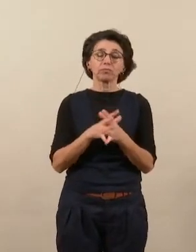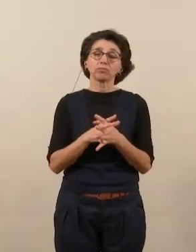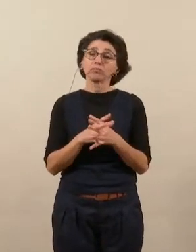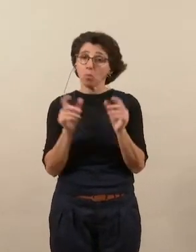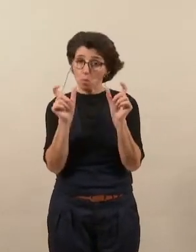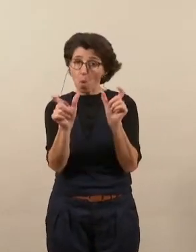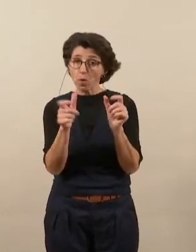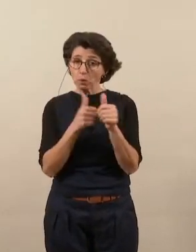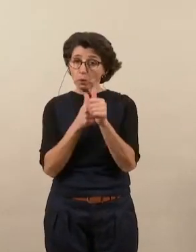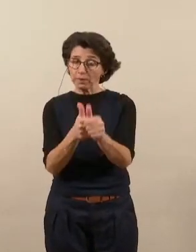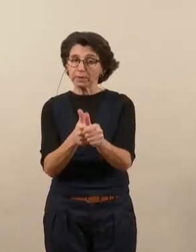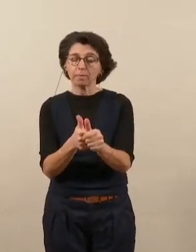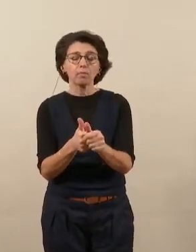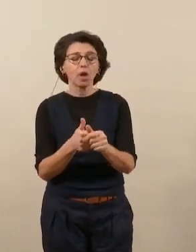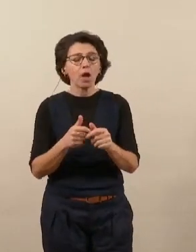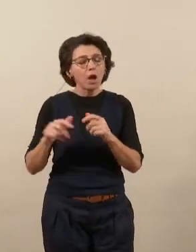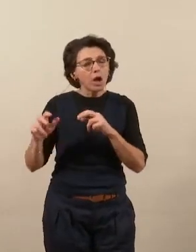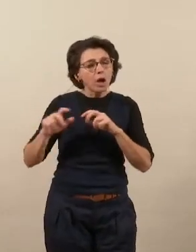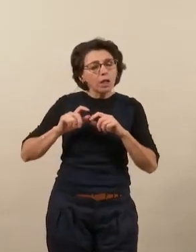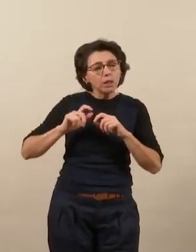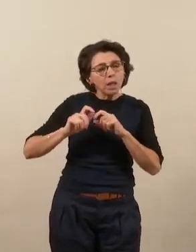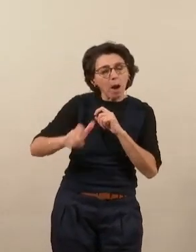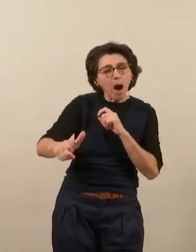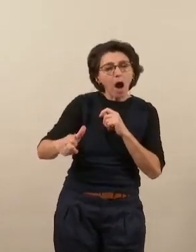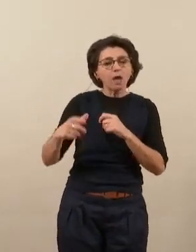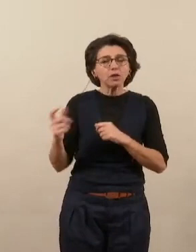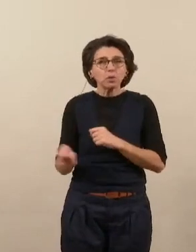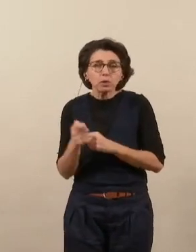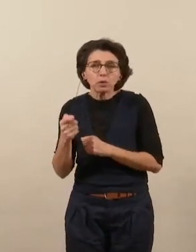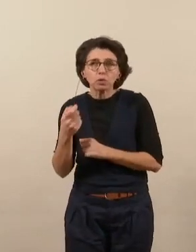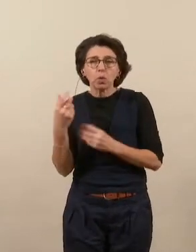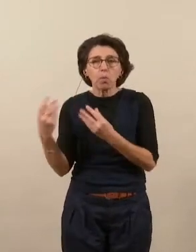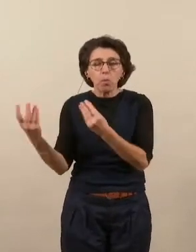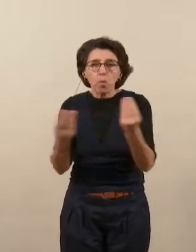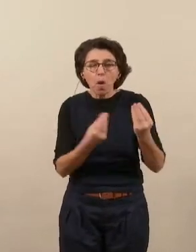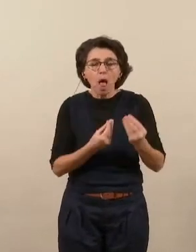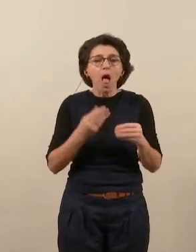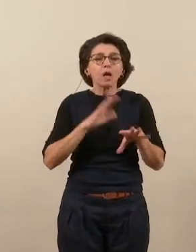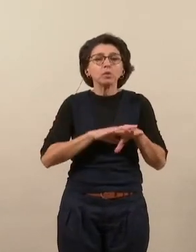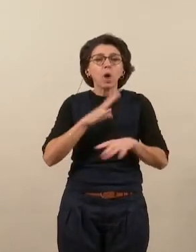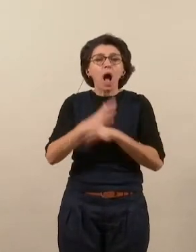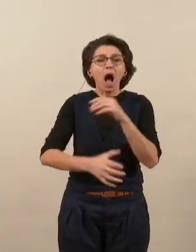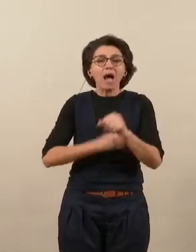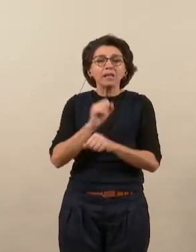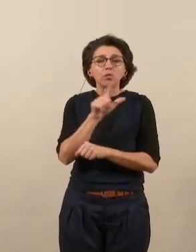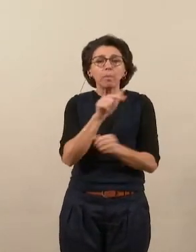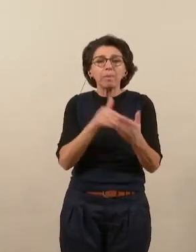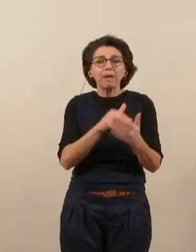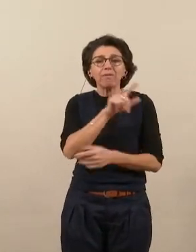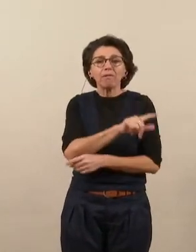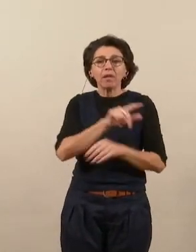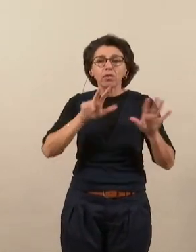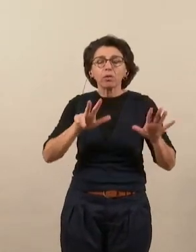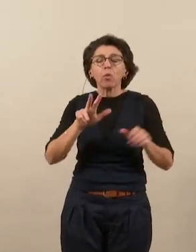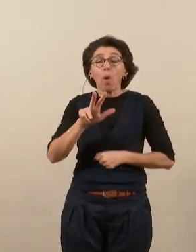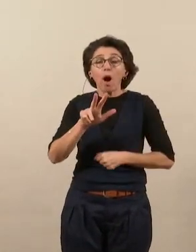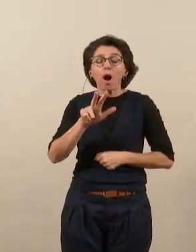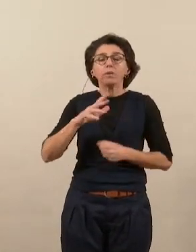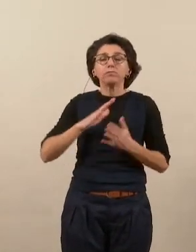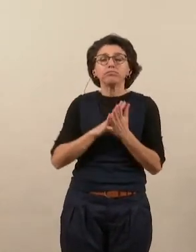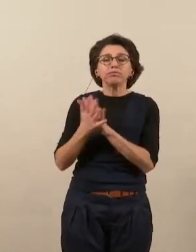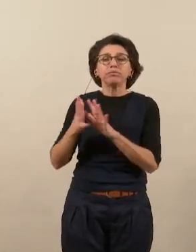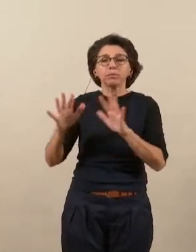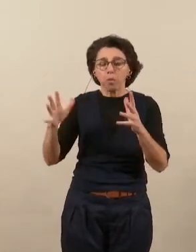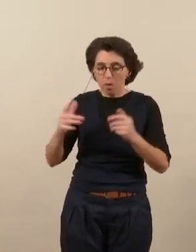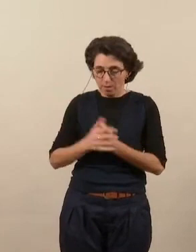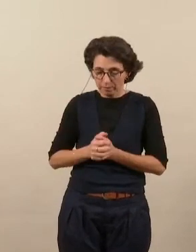démarche d'éducation populaire s'est traduite en 2023 par un état des lieux des métiers en interne pour échanger sur les